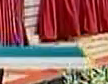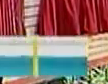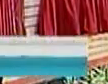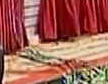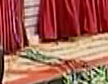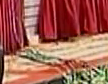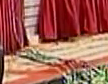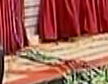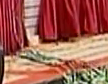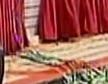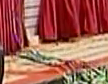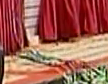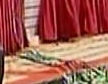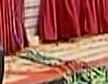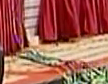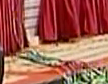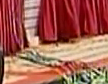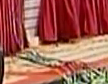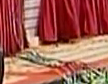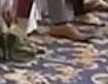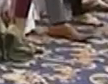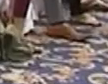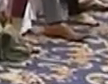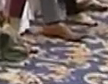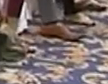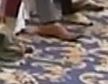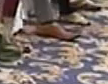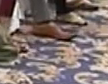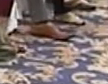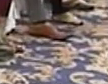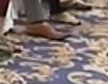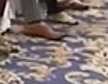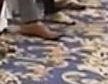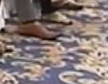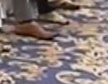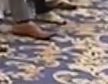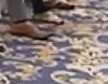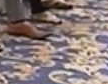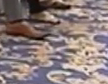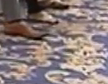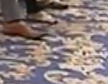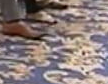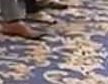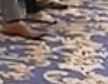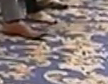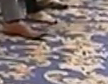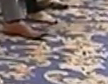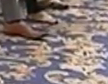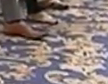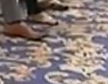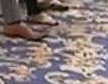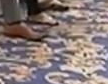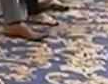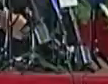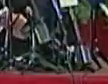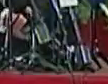dengarkan sidang media ini. Acting Minister of Transport, Dato' Azharuddin Abdul Rahman, Director General Department